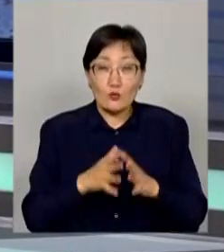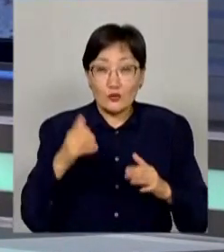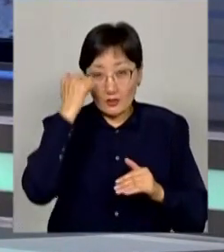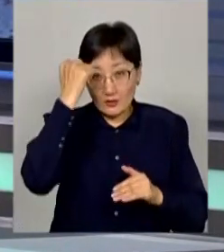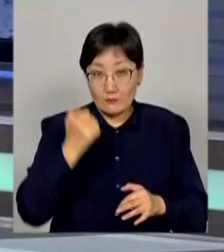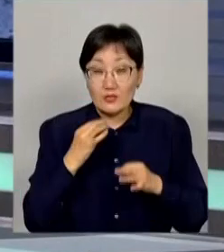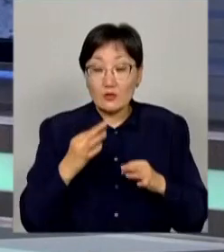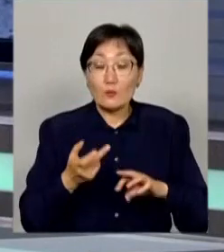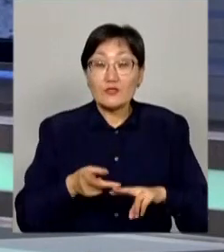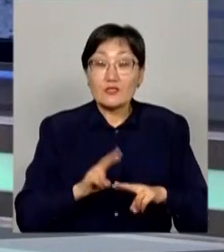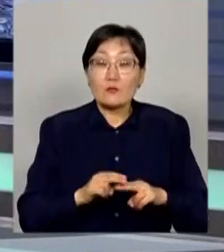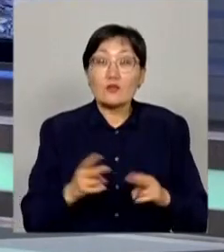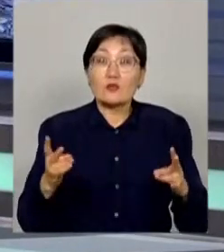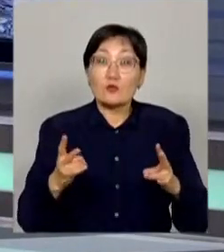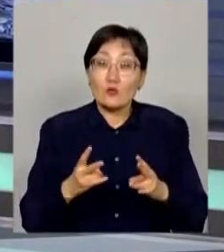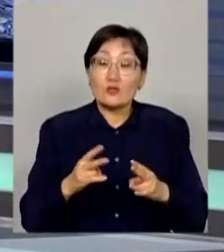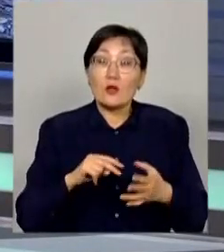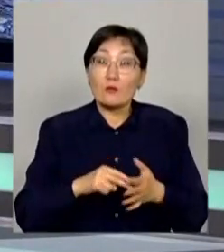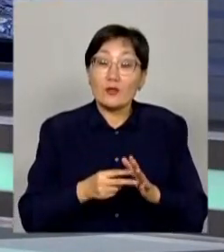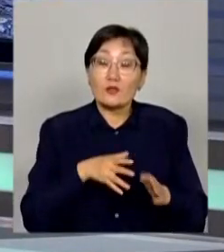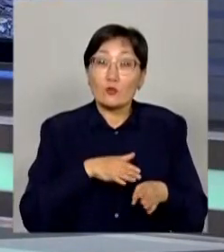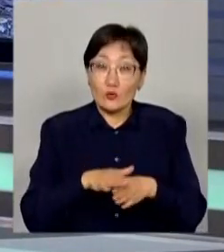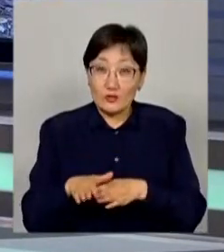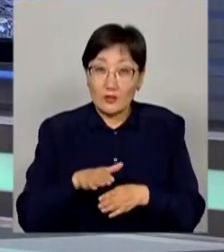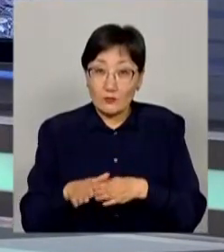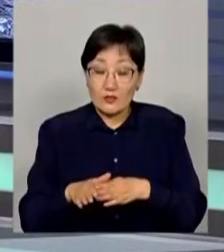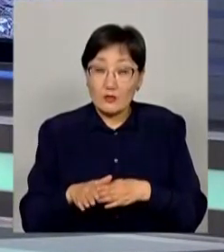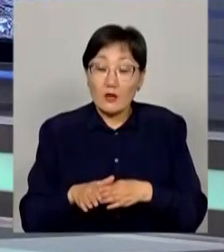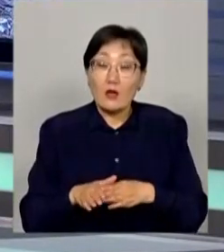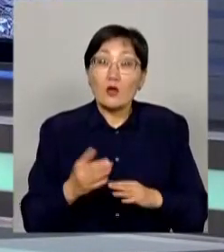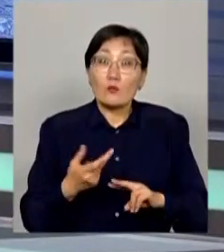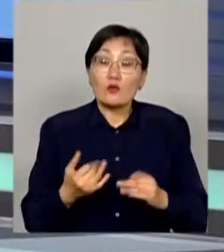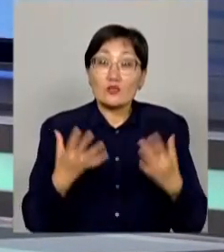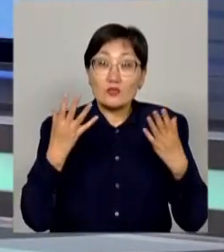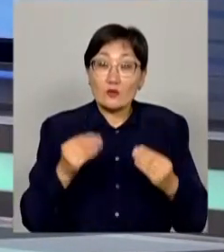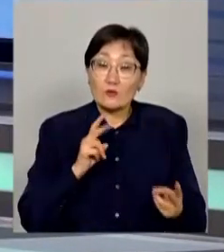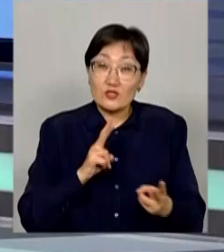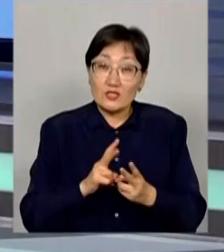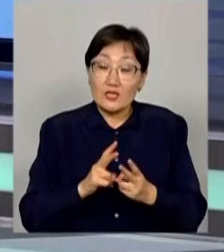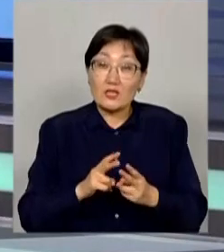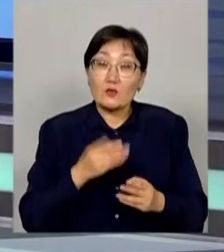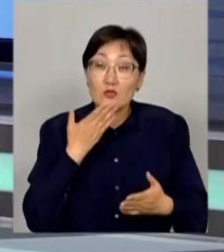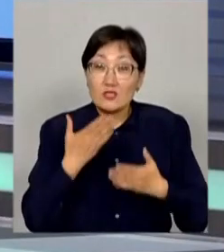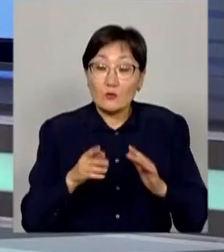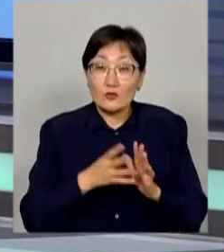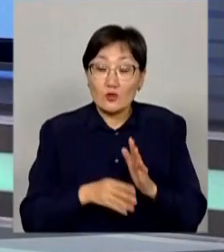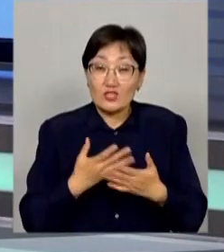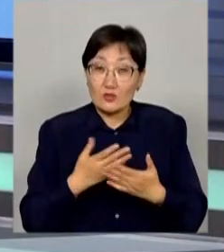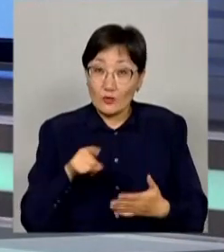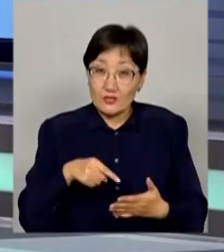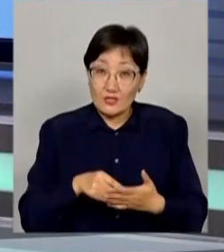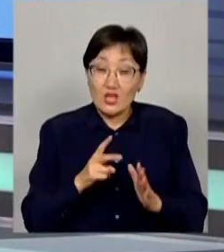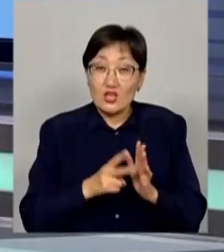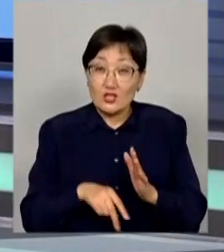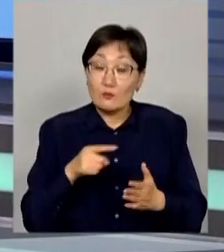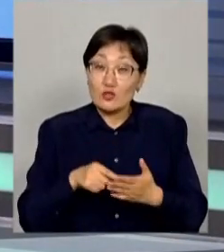білдірді. Өйткені діттегендеріне жетіп сұрағандары алдынан табылған. Бүгіннің өзінде кездесуде көтерілген 90 шақты сұрақтың